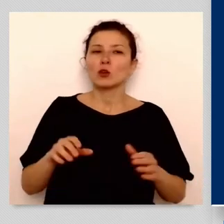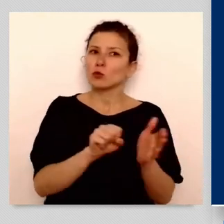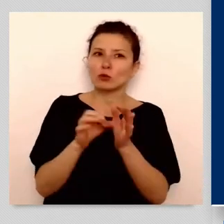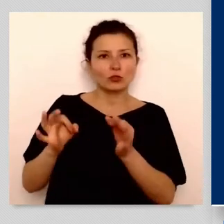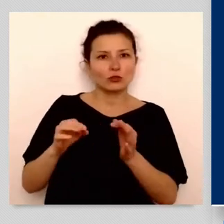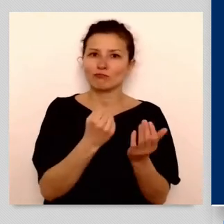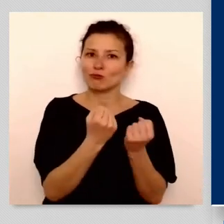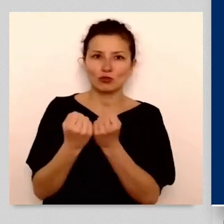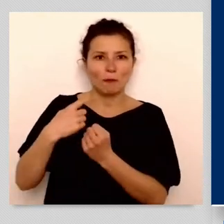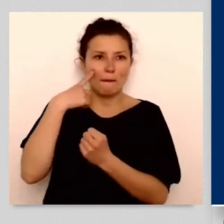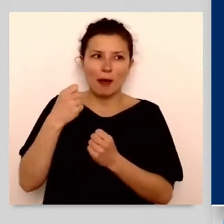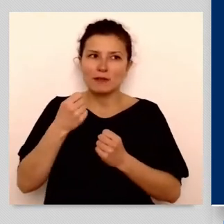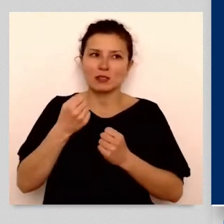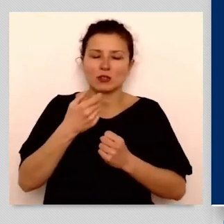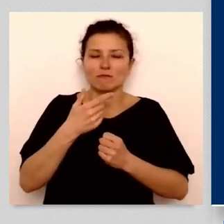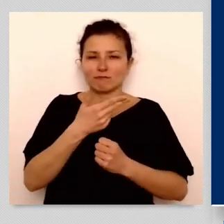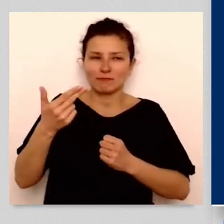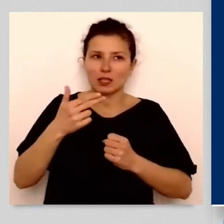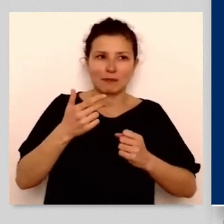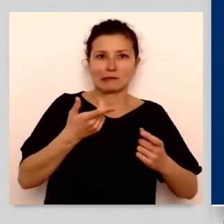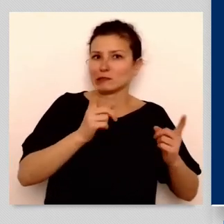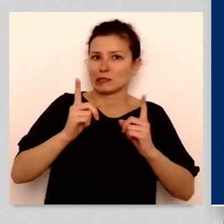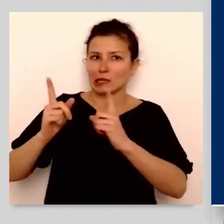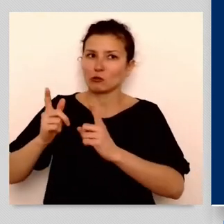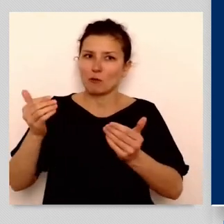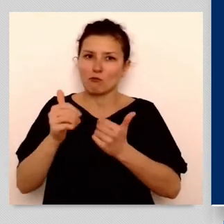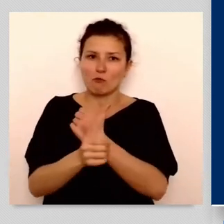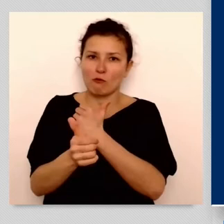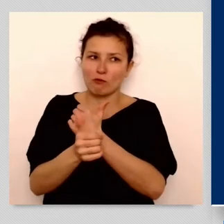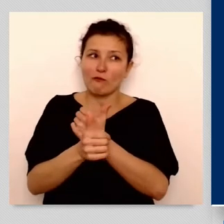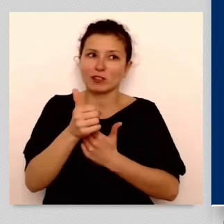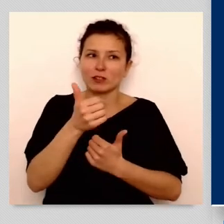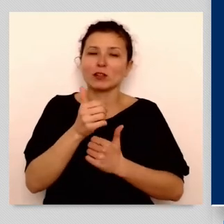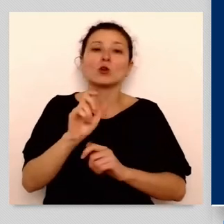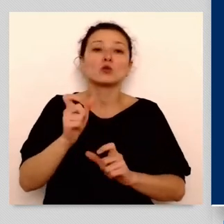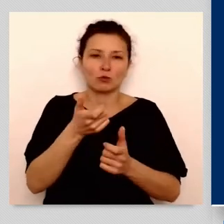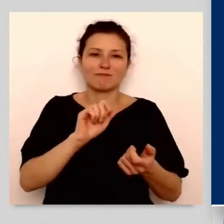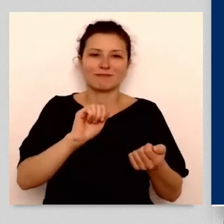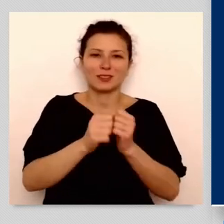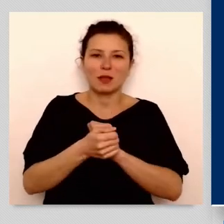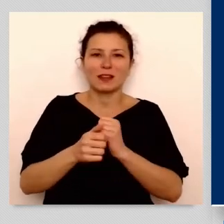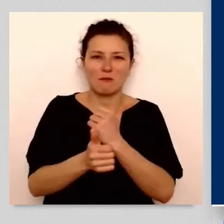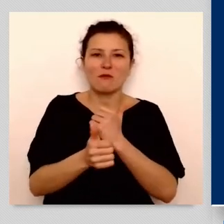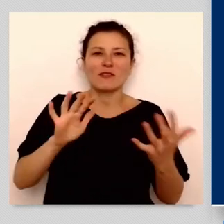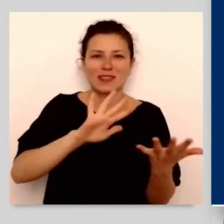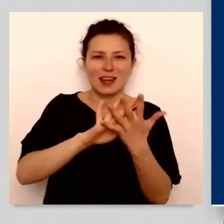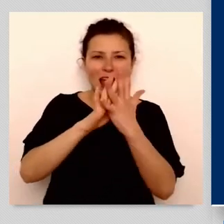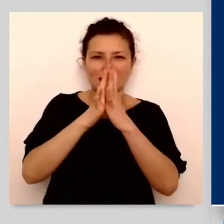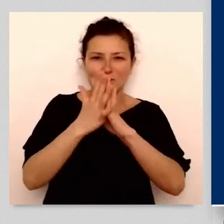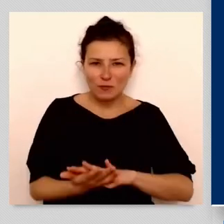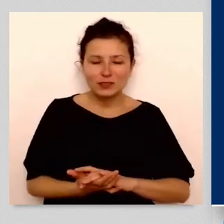polityczną zagrożeń, które mogą wywołać zmiany związane z transformacją, i